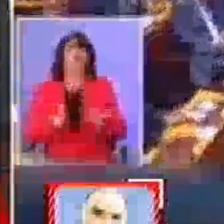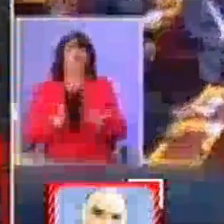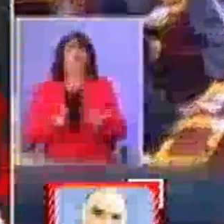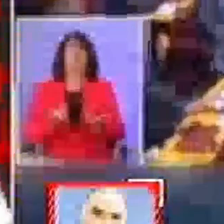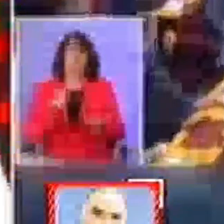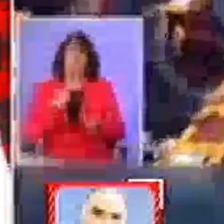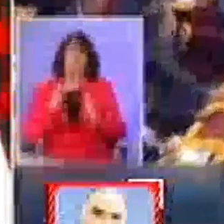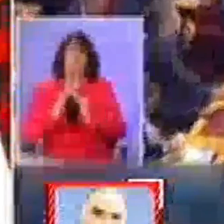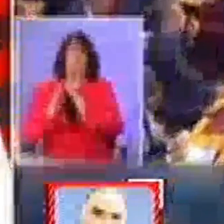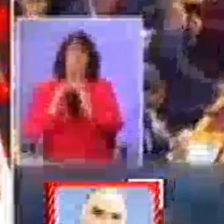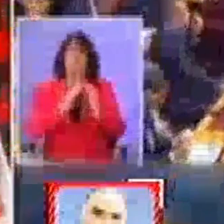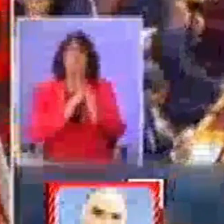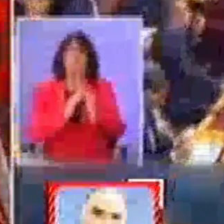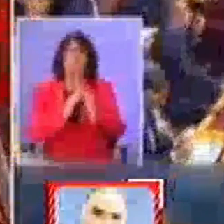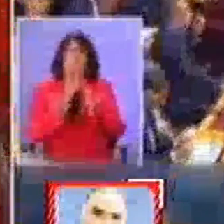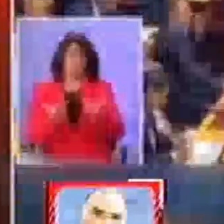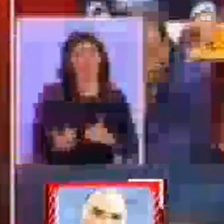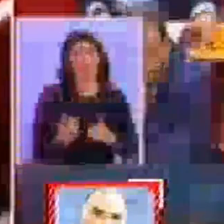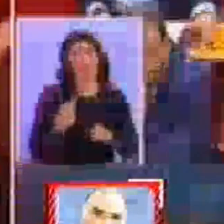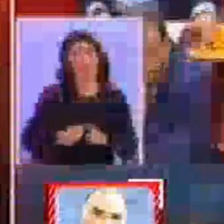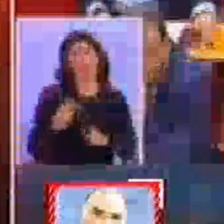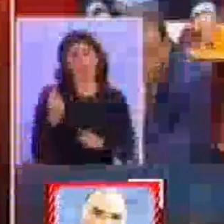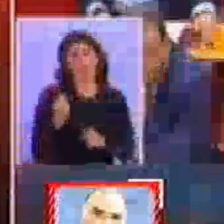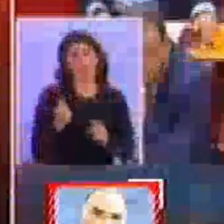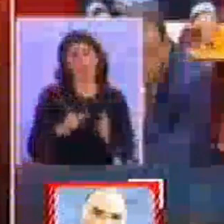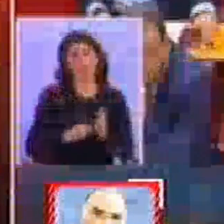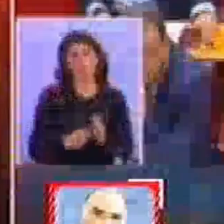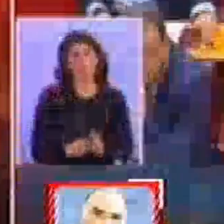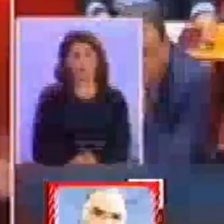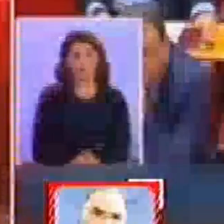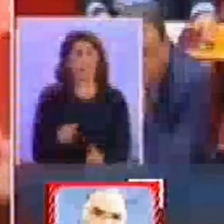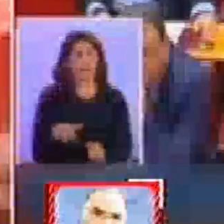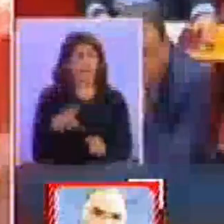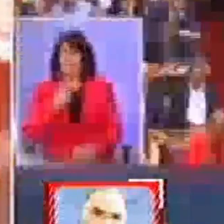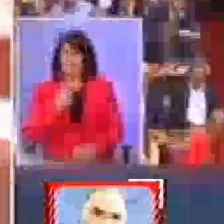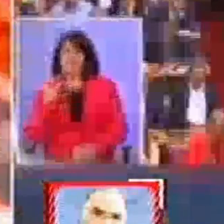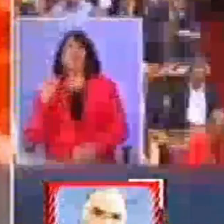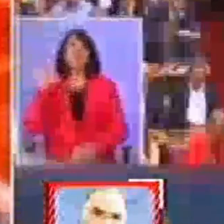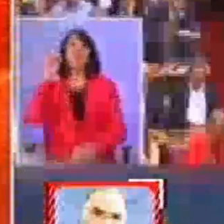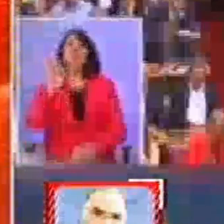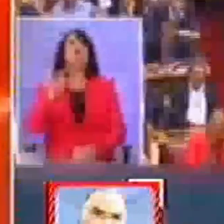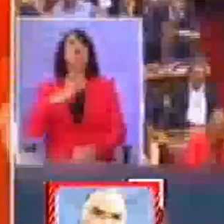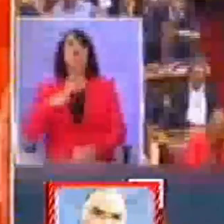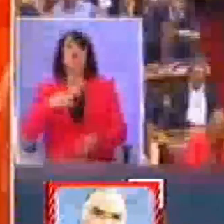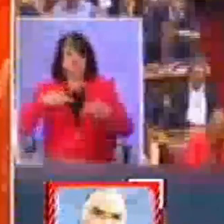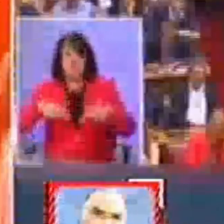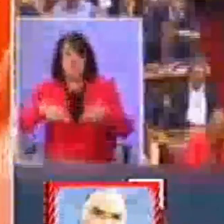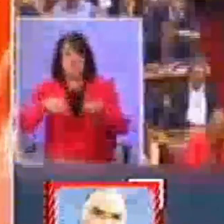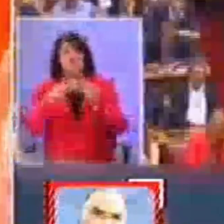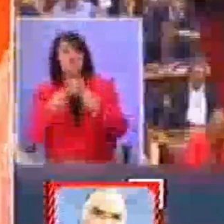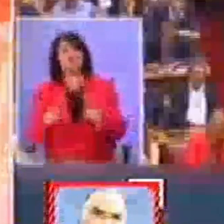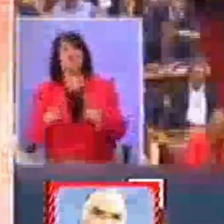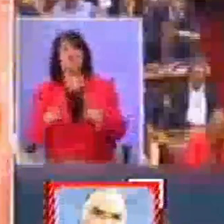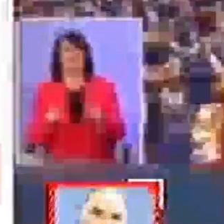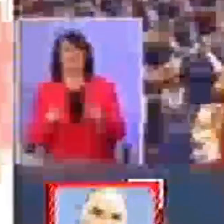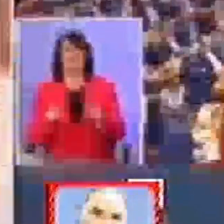από την... Με όλους, και ο Φωκάς ήταν χθες στην κοινοβουλευτική που κάναμε, ήταν παρόν. Λέω σήμερα, μετά το συμβάν, αν έχετε